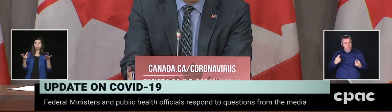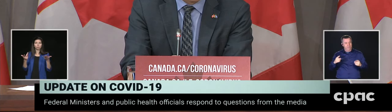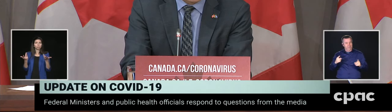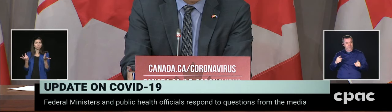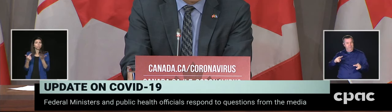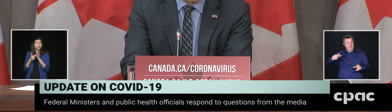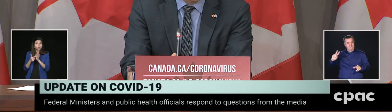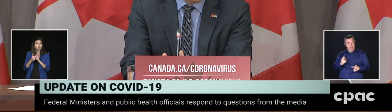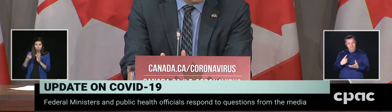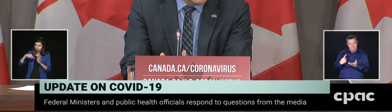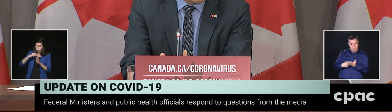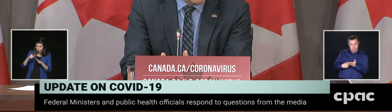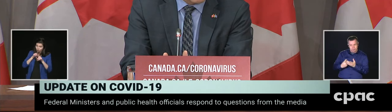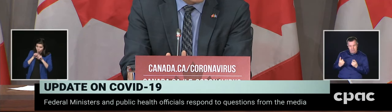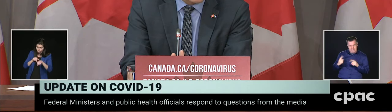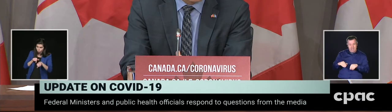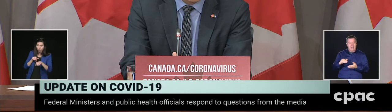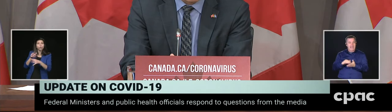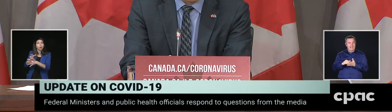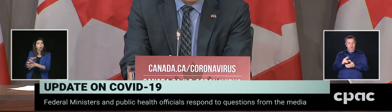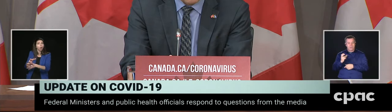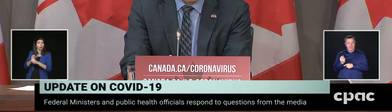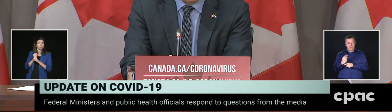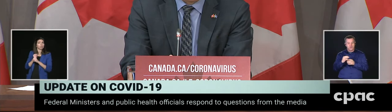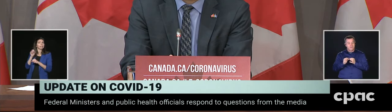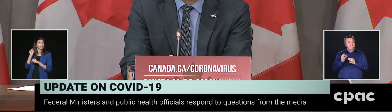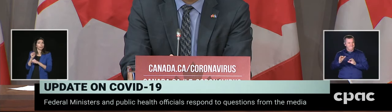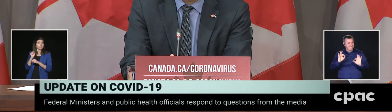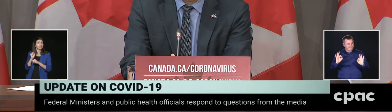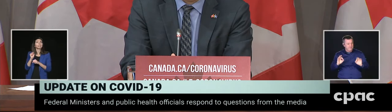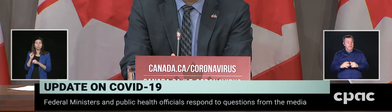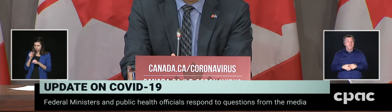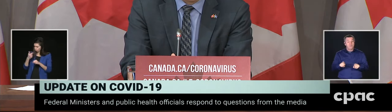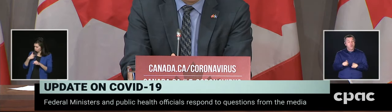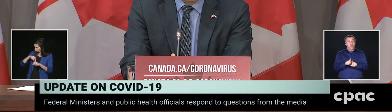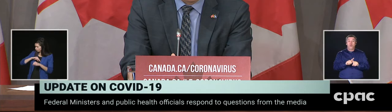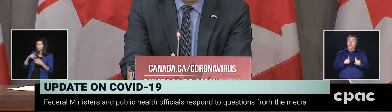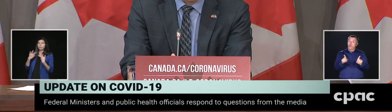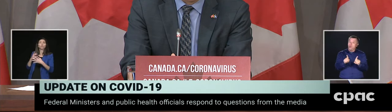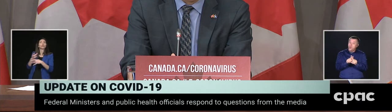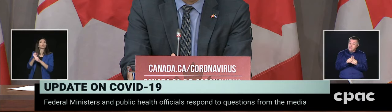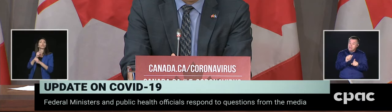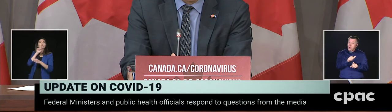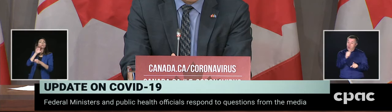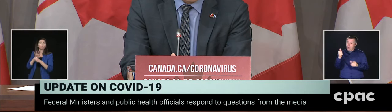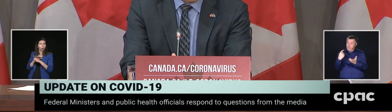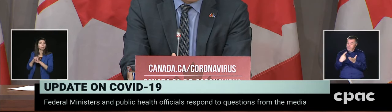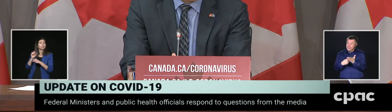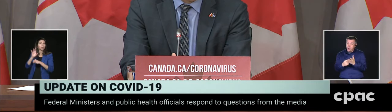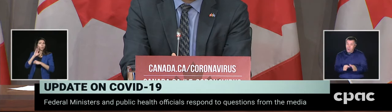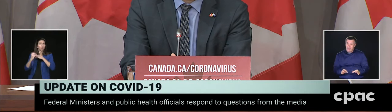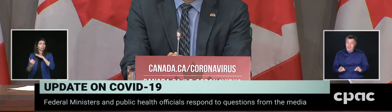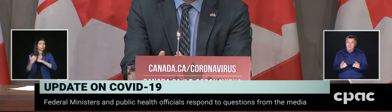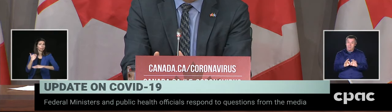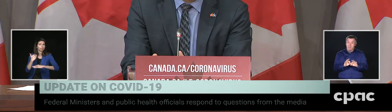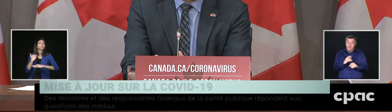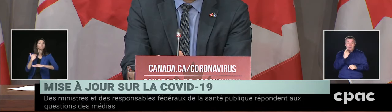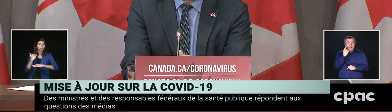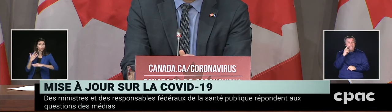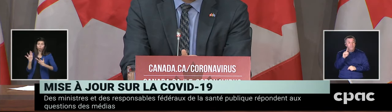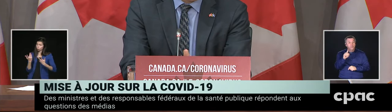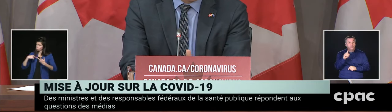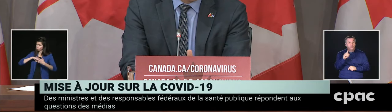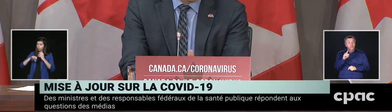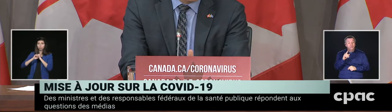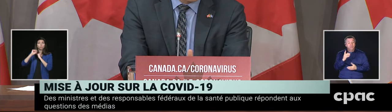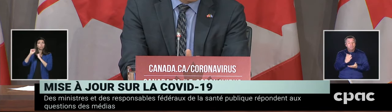pour un autre 30 jours. Mais on a aussi, évidemment, d'autres discussions importantes pour la continuation de la